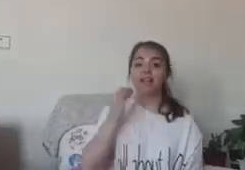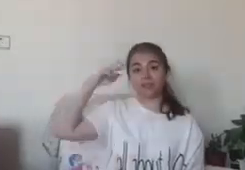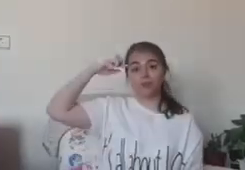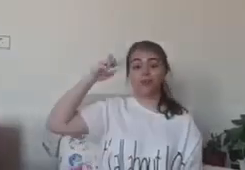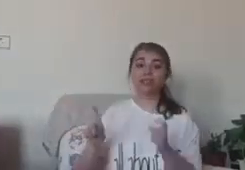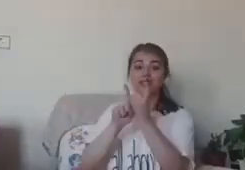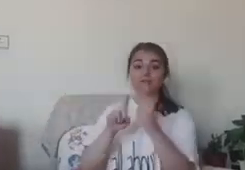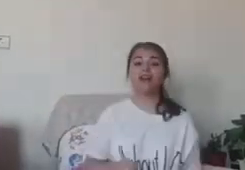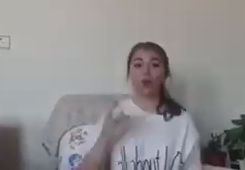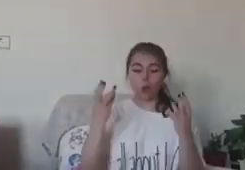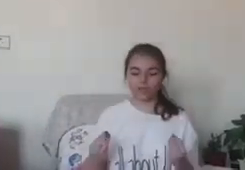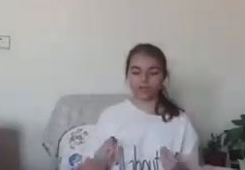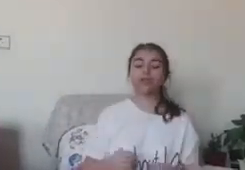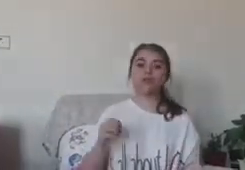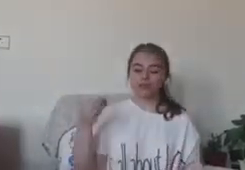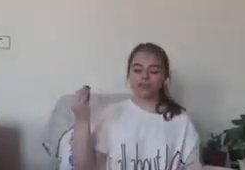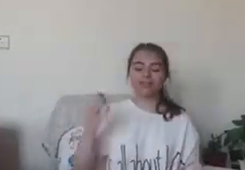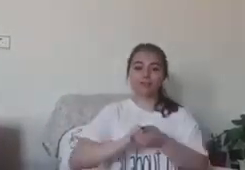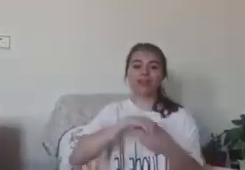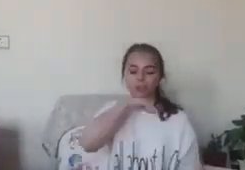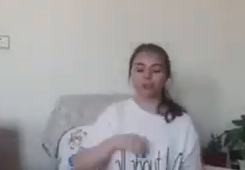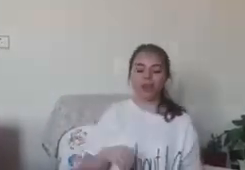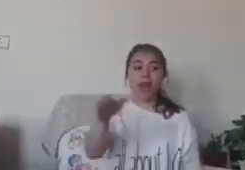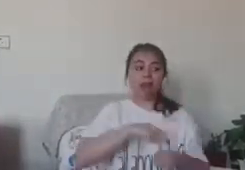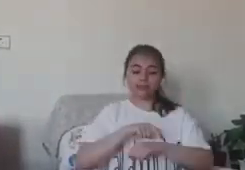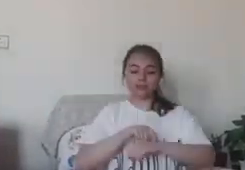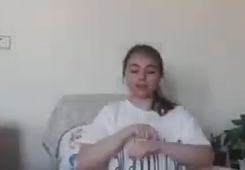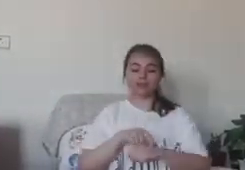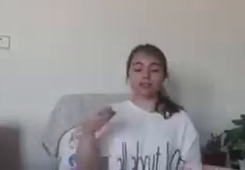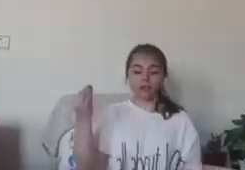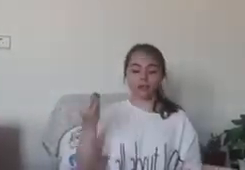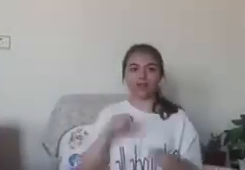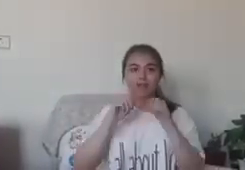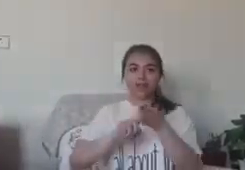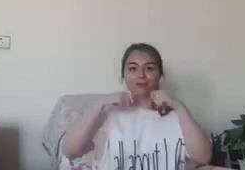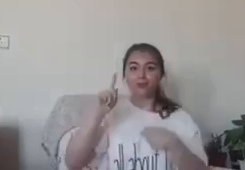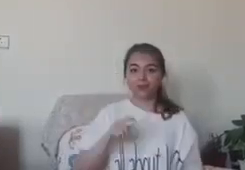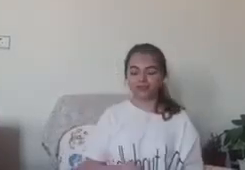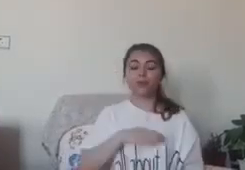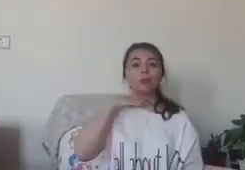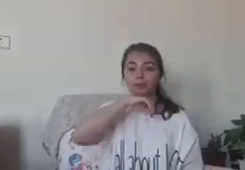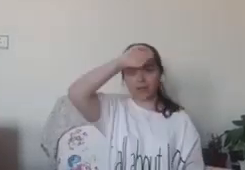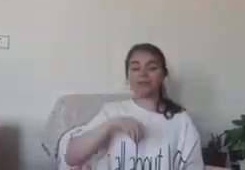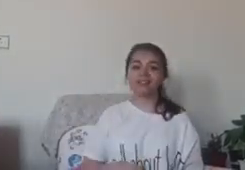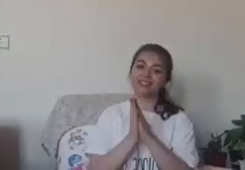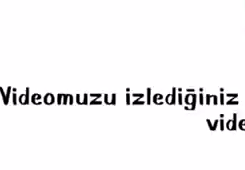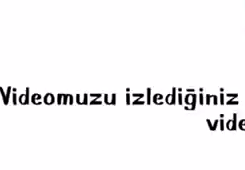güzellik, birlik ve beraberlik dolu bir kurban bayramı dileriz. Herkese iyi bayramlar.